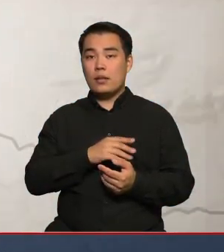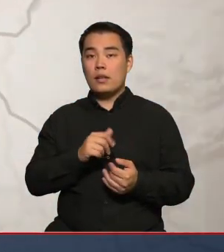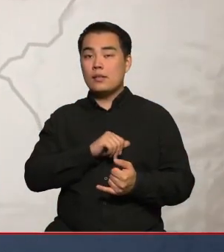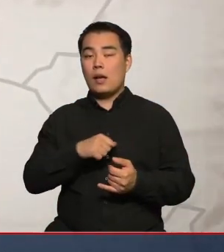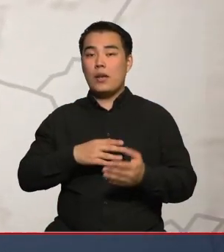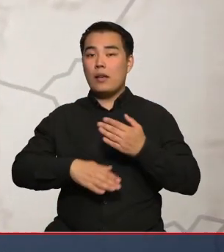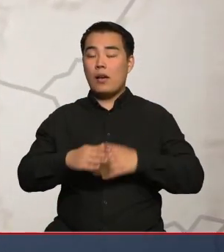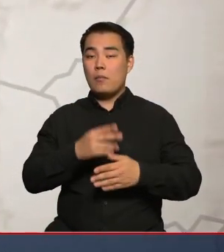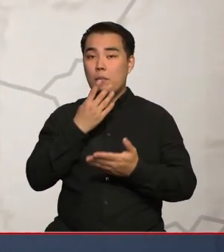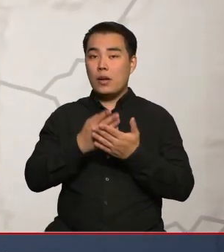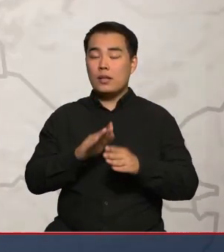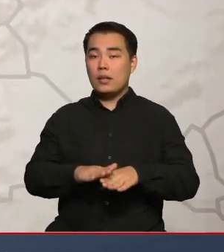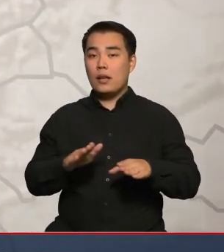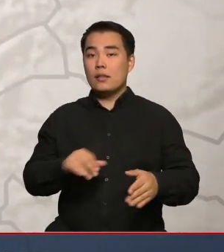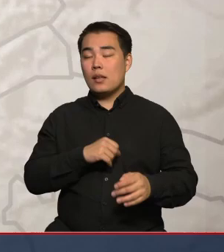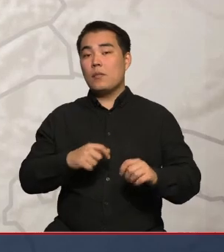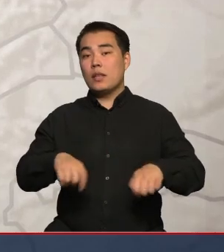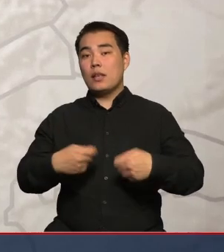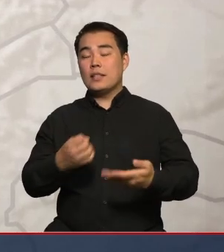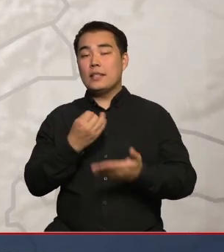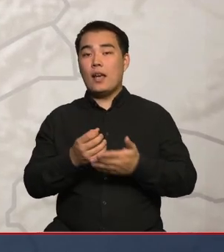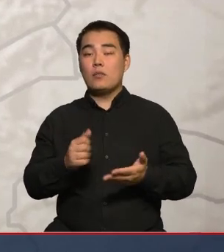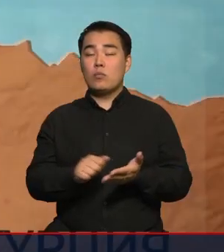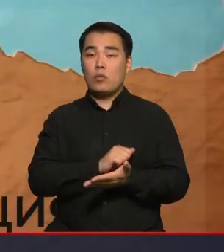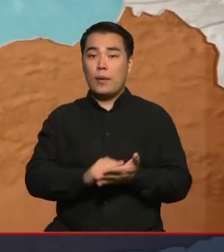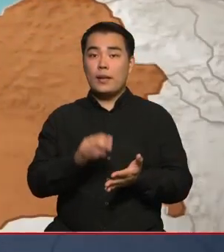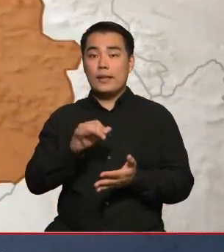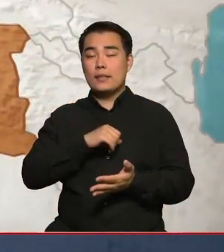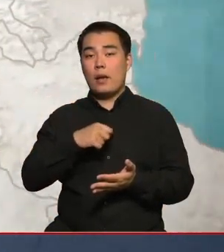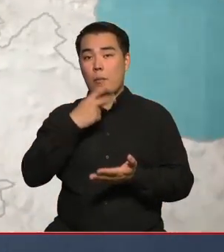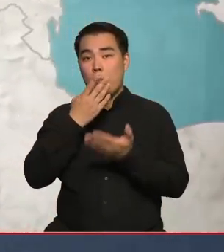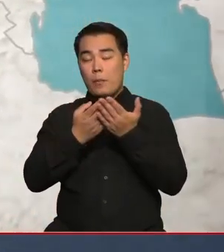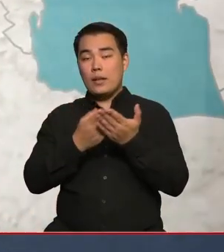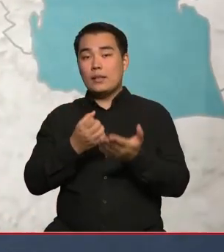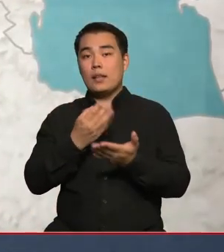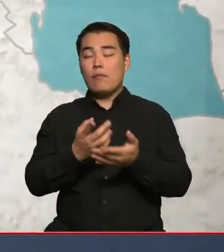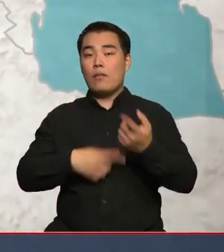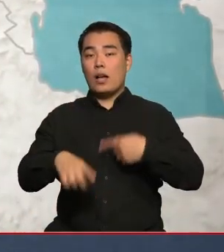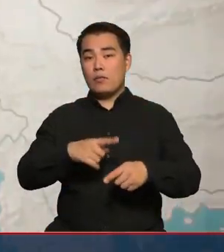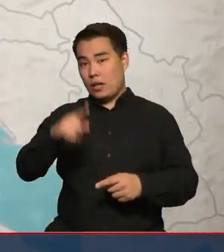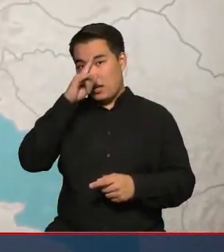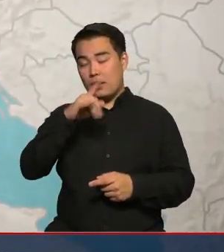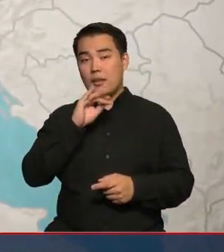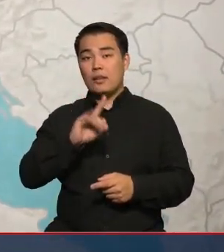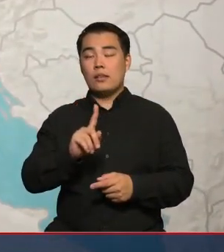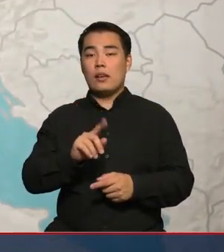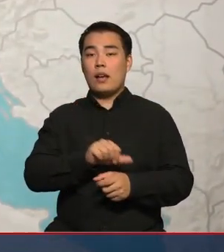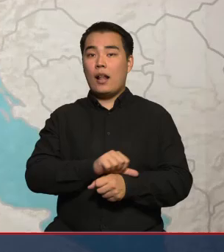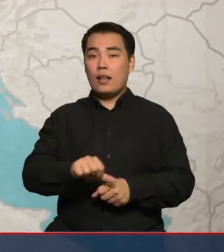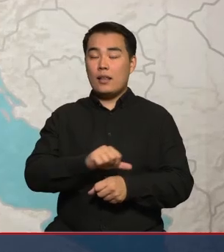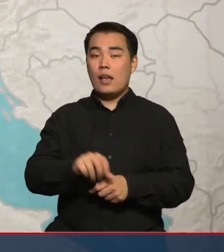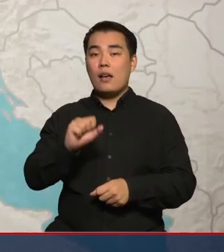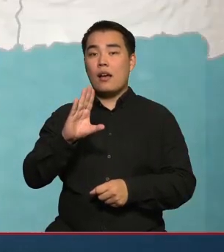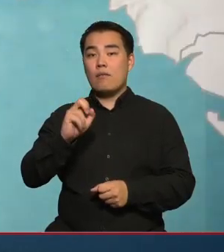150 млрд тенге в виде денег ценных бумаг недвижимости и драгоценности возвращены в Казахстан из-за границы а именно из